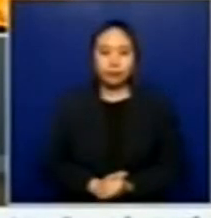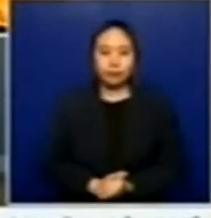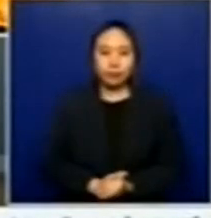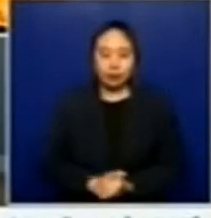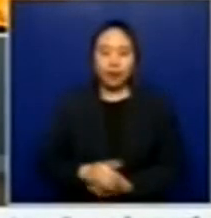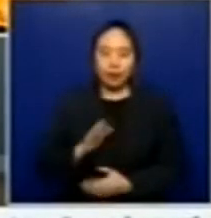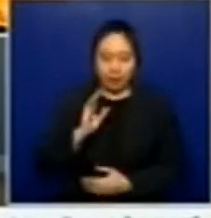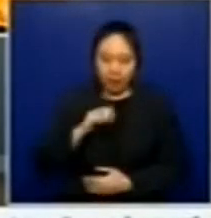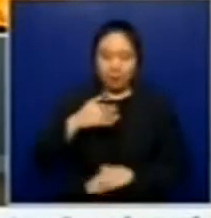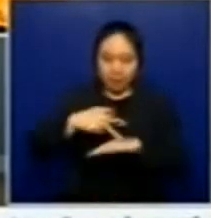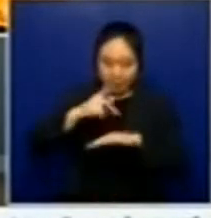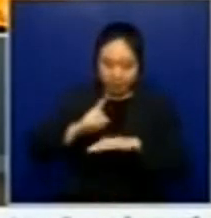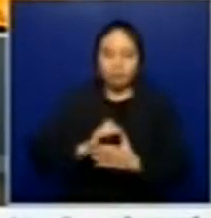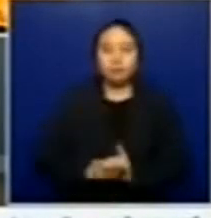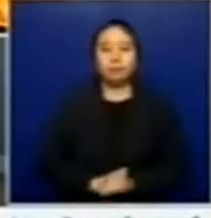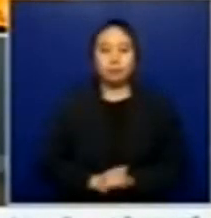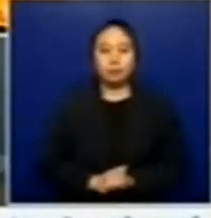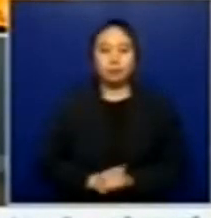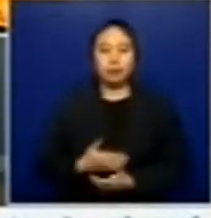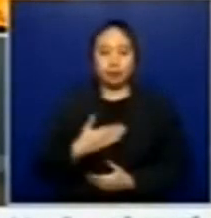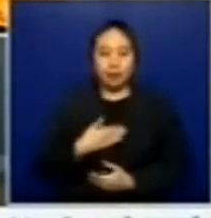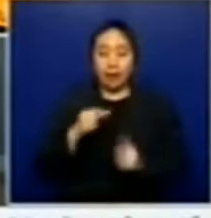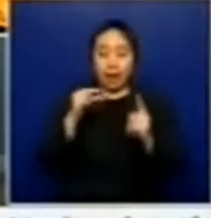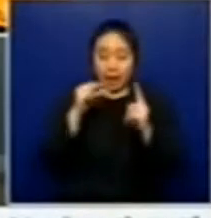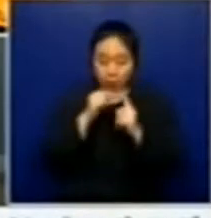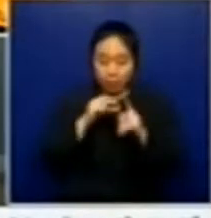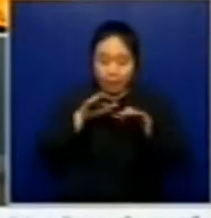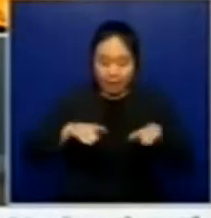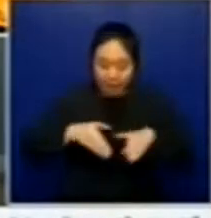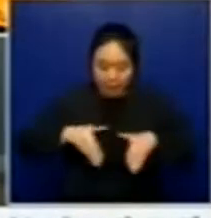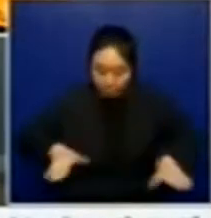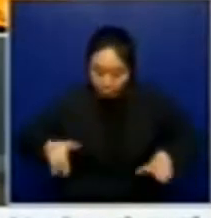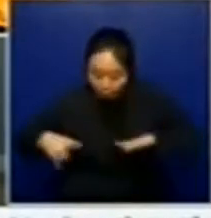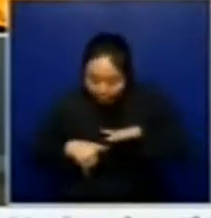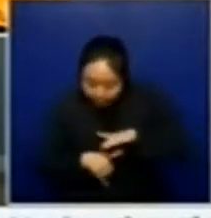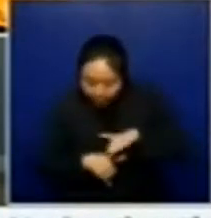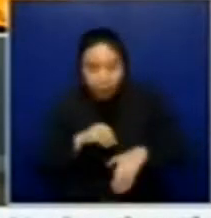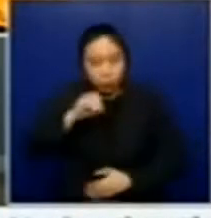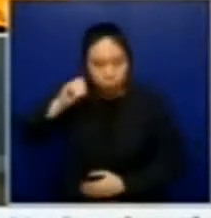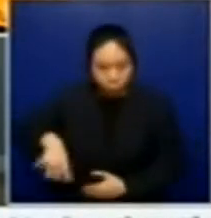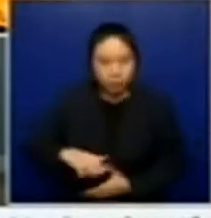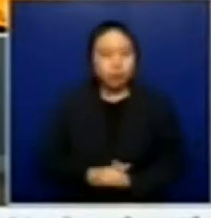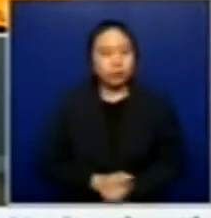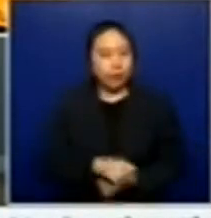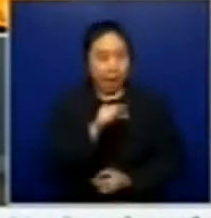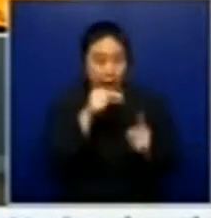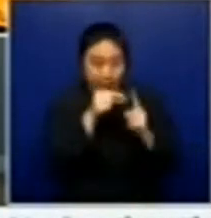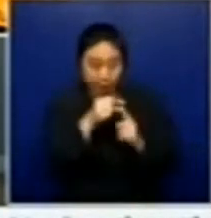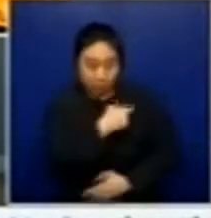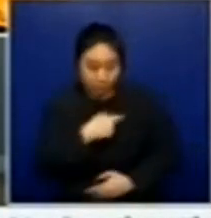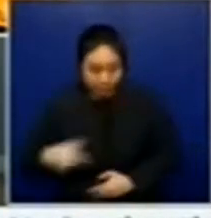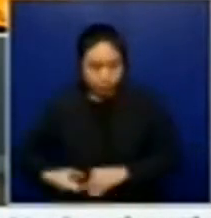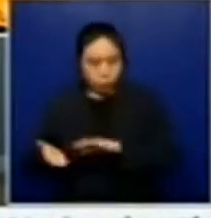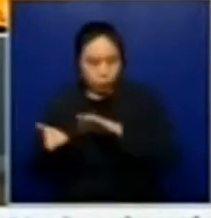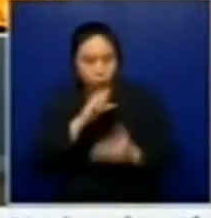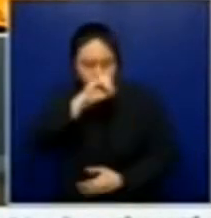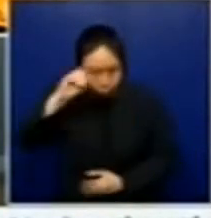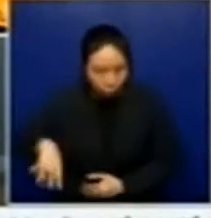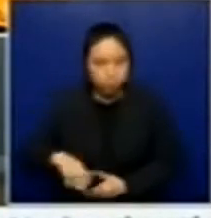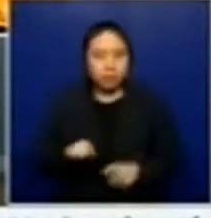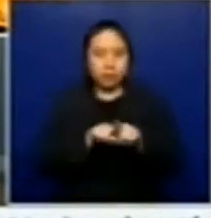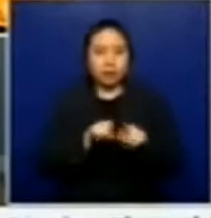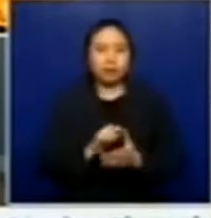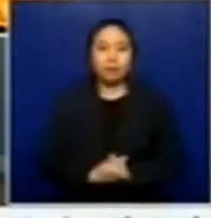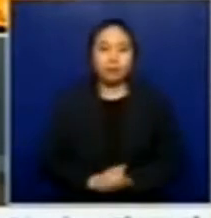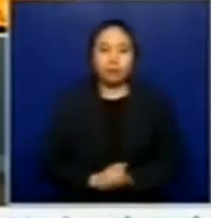ครับท่านประธานครับ ครับผม ถอนคำว่าใต้กระบองเด็กครับ ครับ เรื่องล้มเจ้าเลยครับคิดว่าจะล้มเจ้า ล้มเจ้าก็ต้องถอนนะครับ ต้องถอน ล้มเจ้าต้องถ